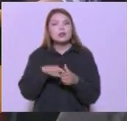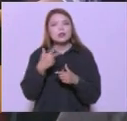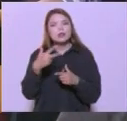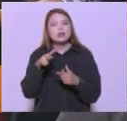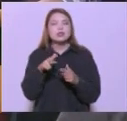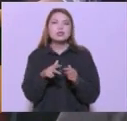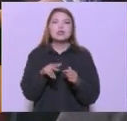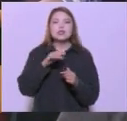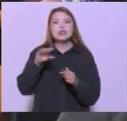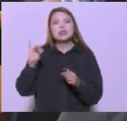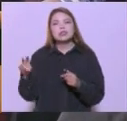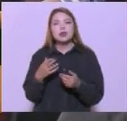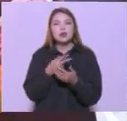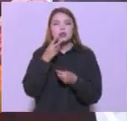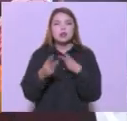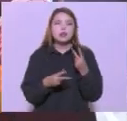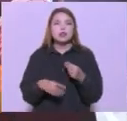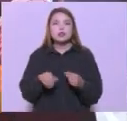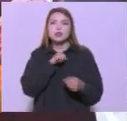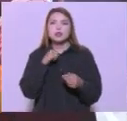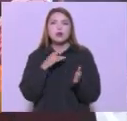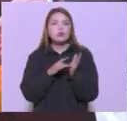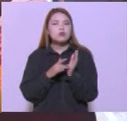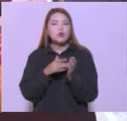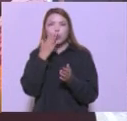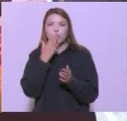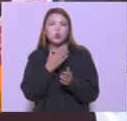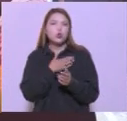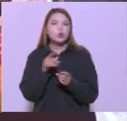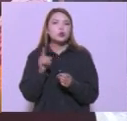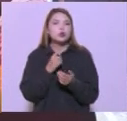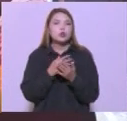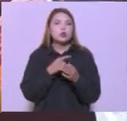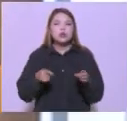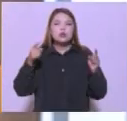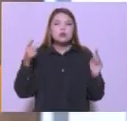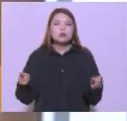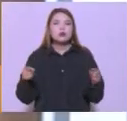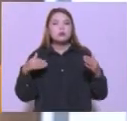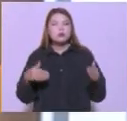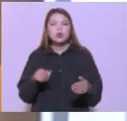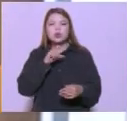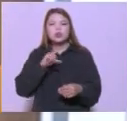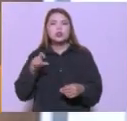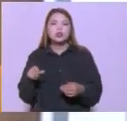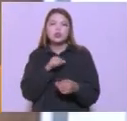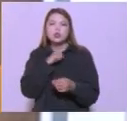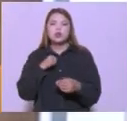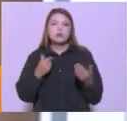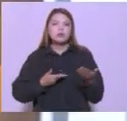тысяч миль. Идея путешествия зародилась из-за спора с приятелями о том, какое расстояние способен преодолеть человек